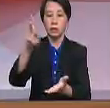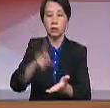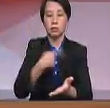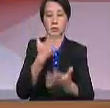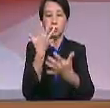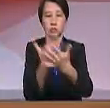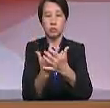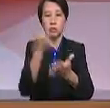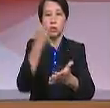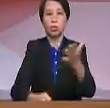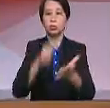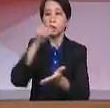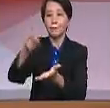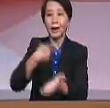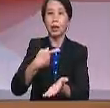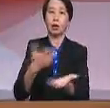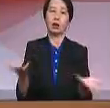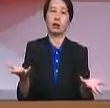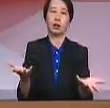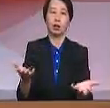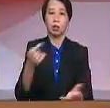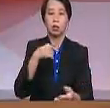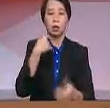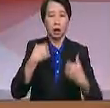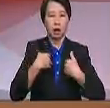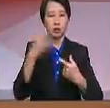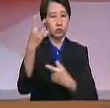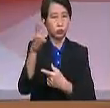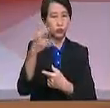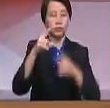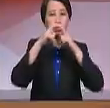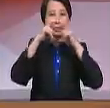2. Untuk yang tidak memakai pelitup muka ada 17 kes.